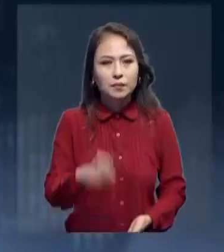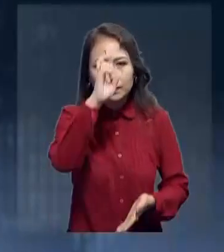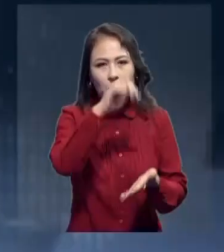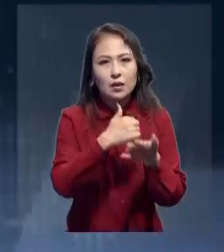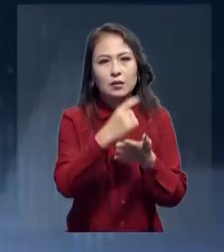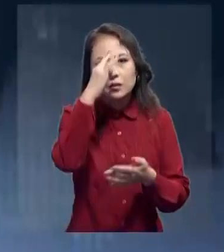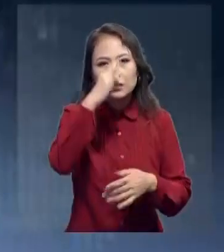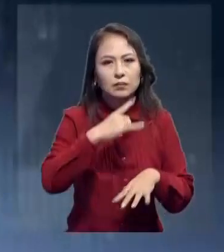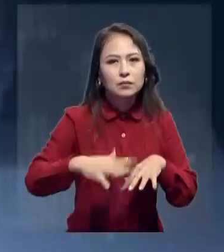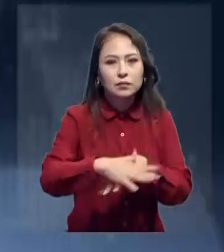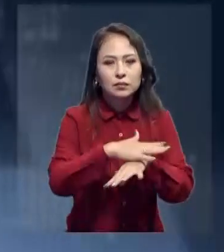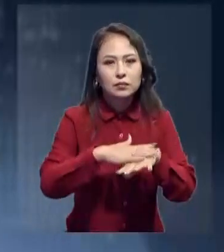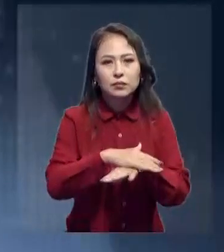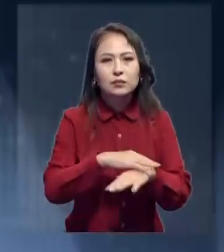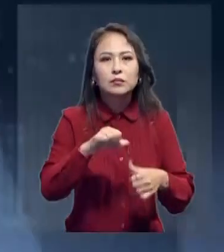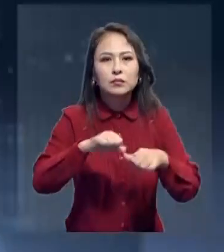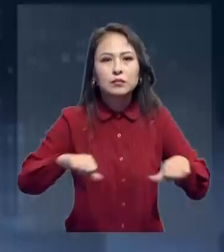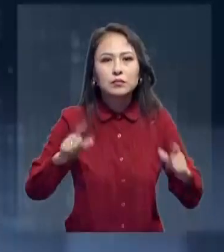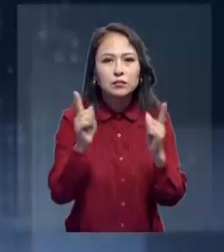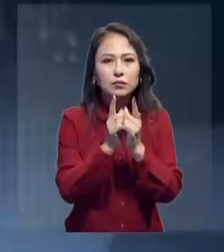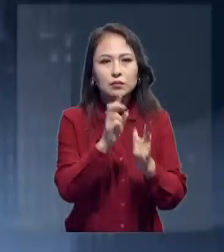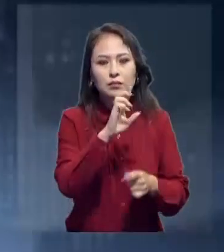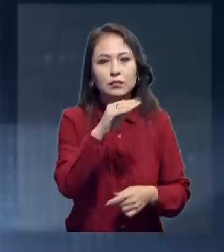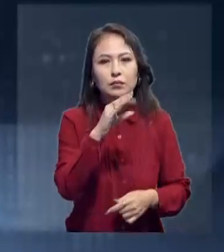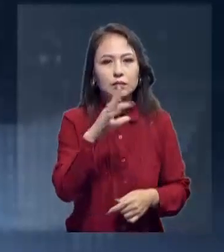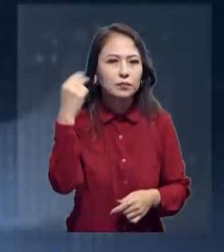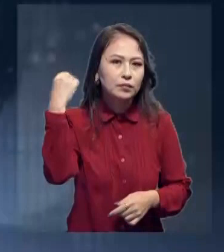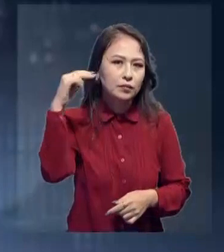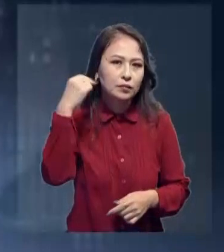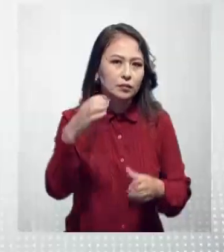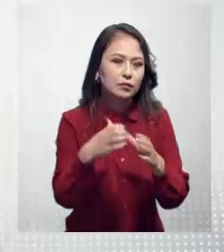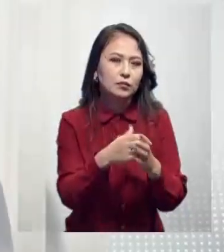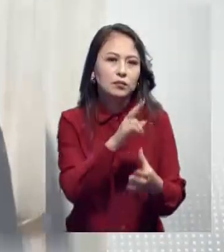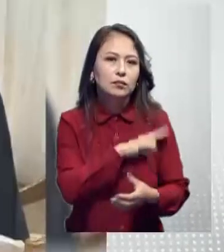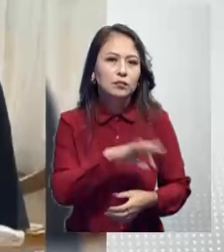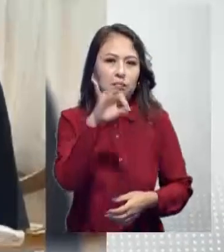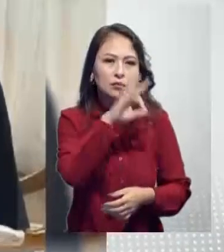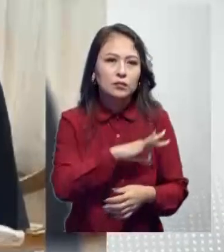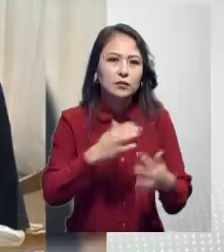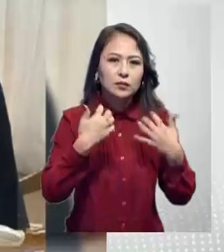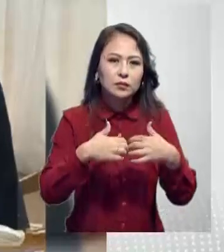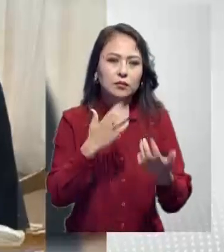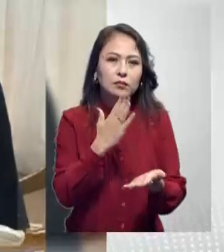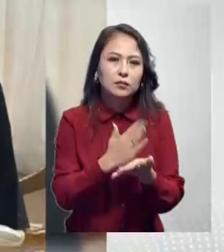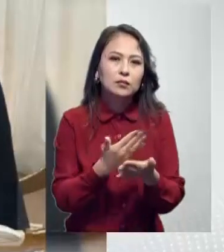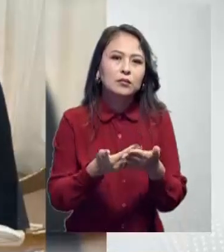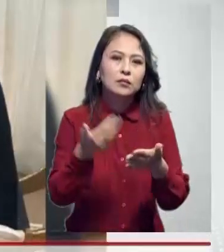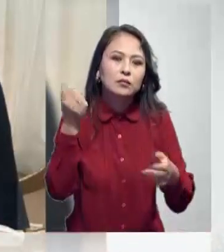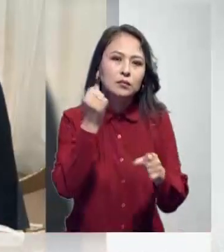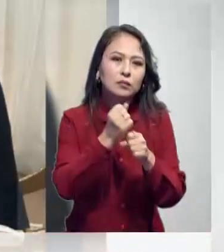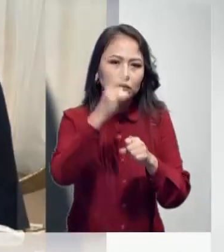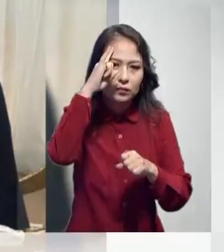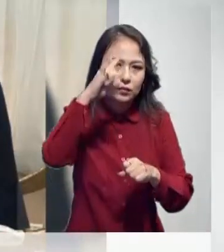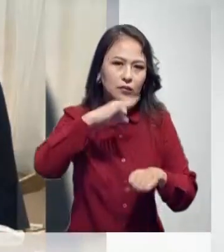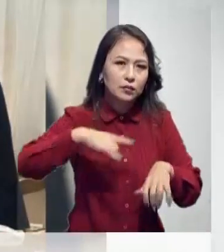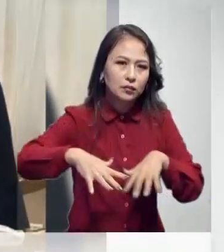Мемлекет басшысы Қазақстан халқына қорының төрағасын қабылдады. Болат Жәмішев ел президентіне қордың жұмысы жайында есеп берді. Былтыр